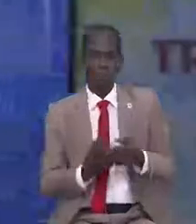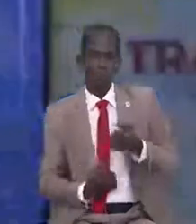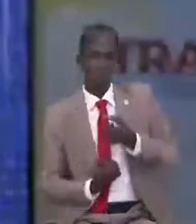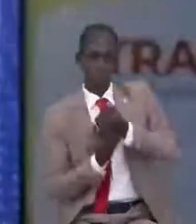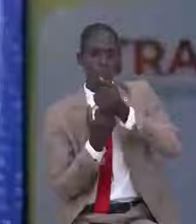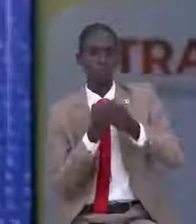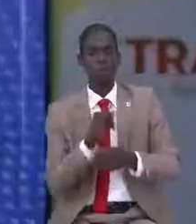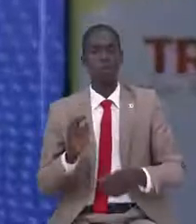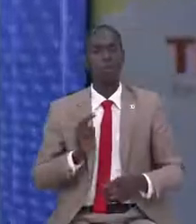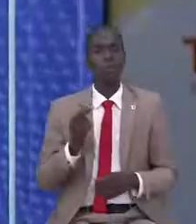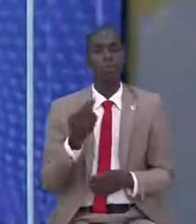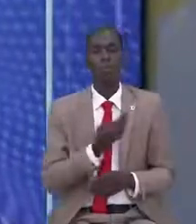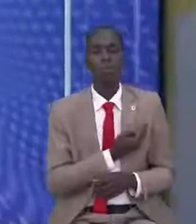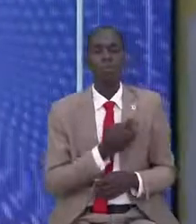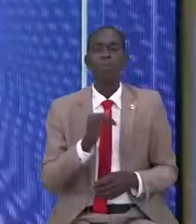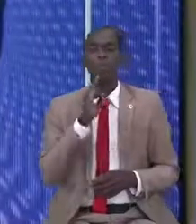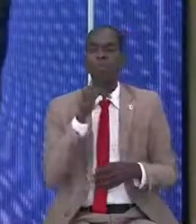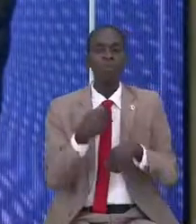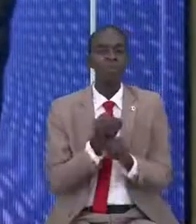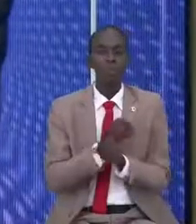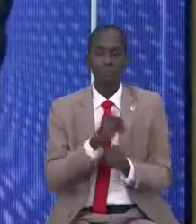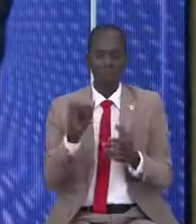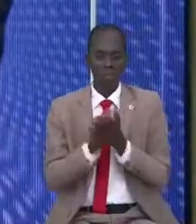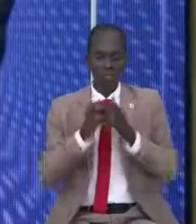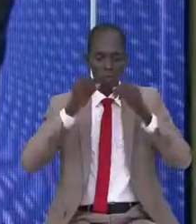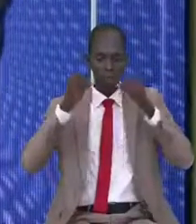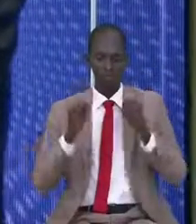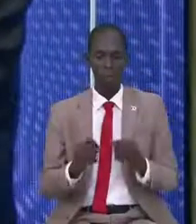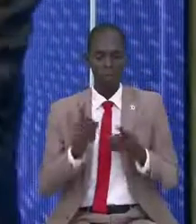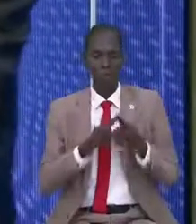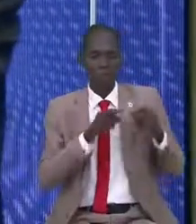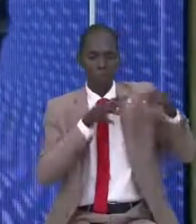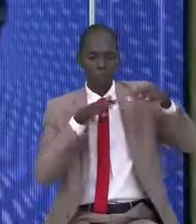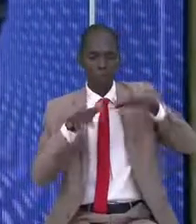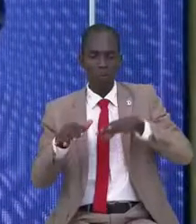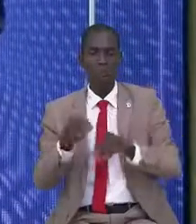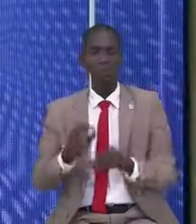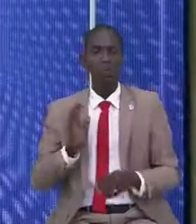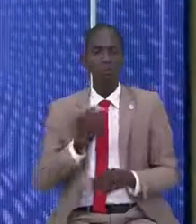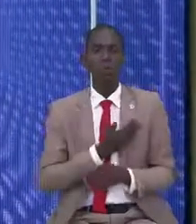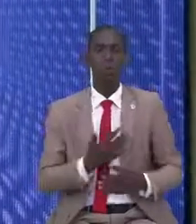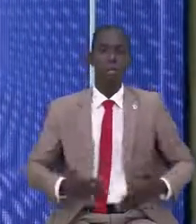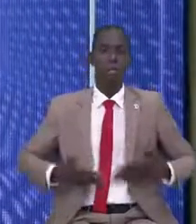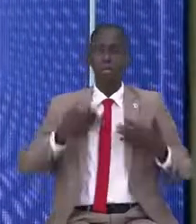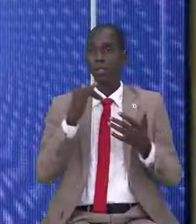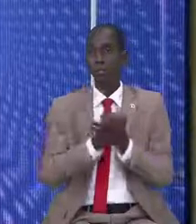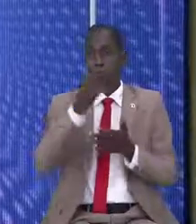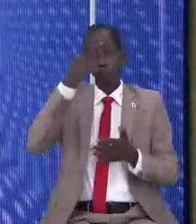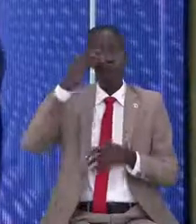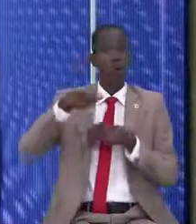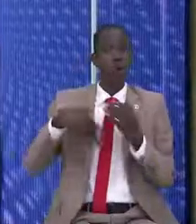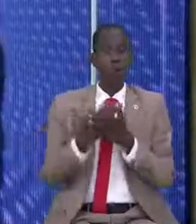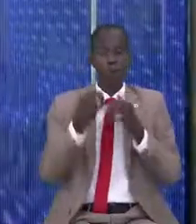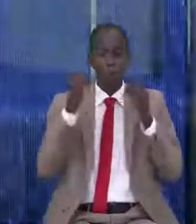nous supporte et il fait couler ce pouvoir dans notre vie parce que